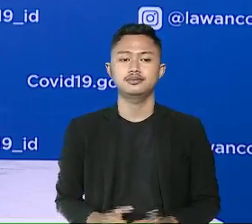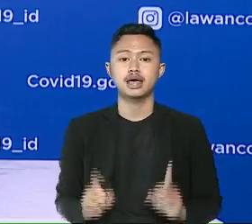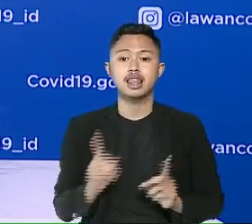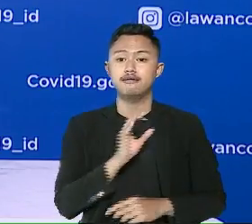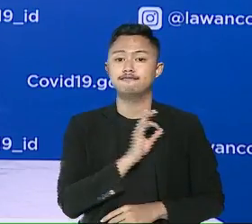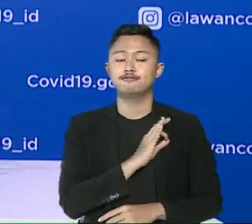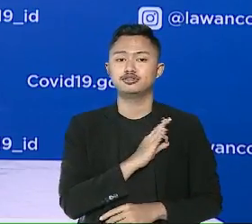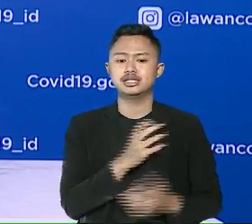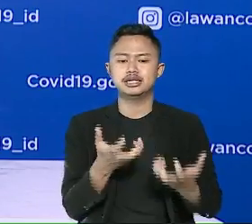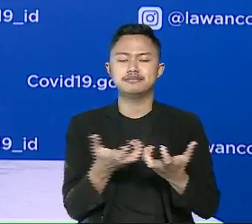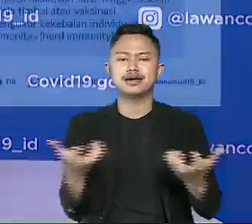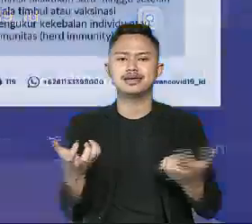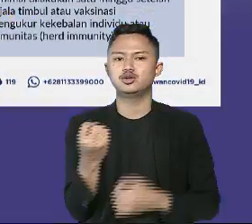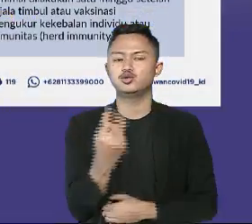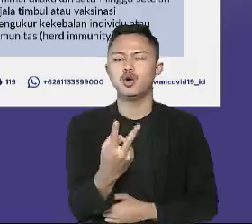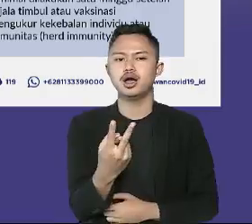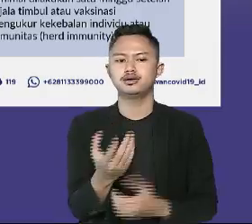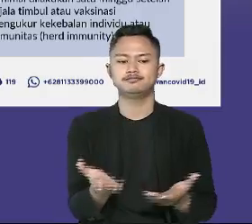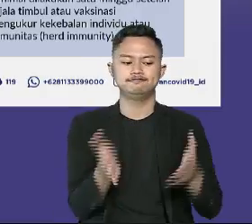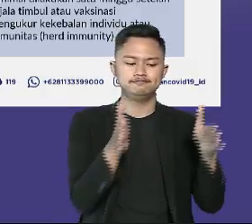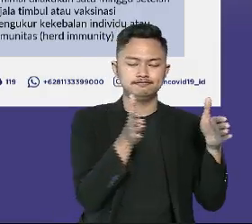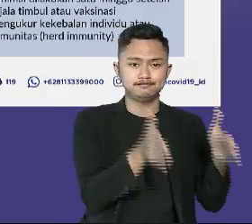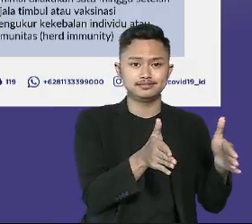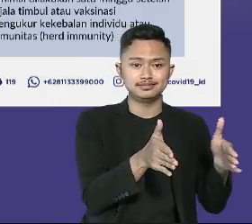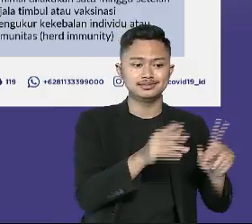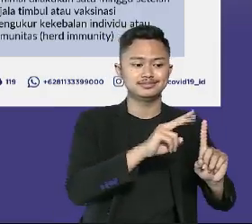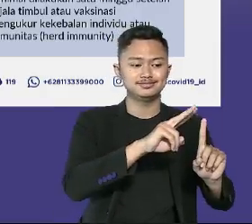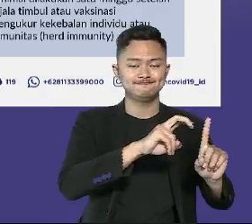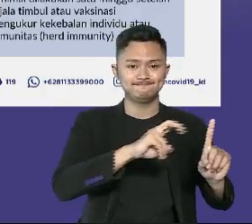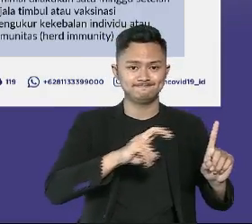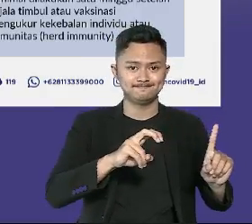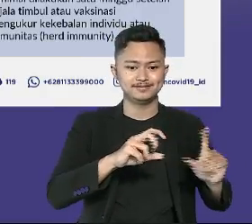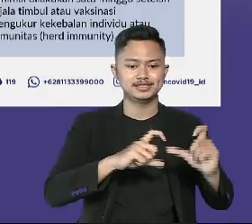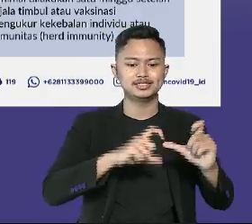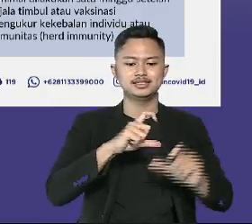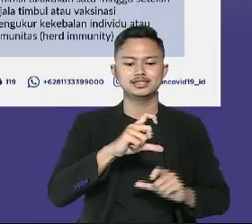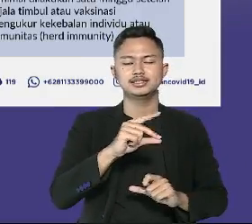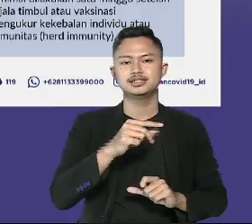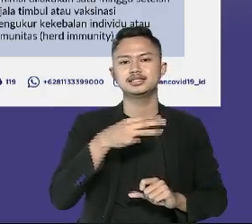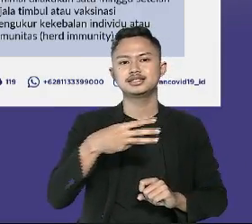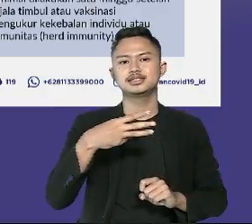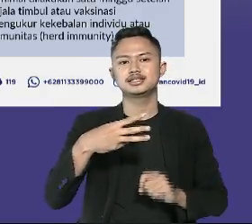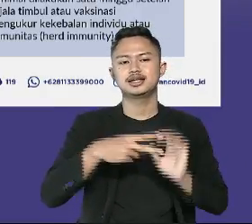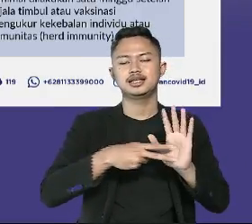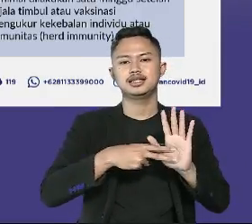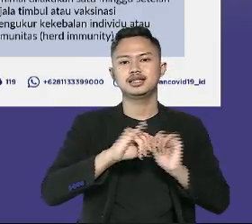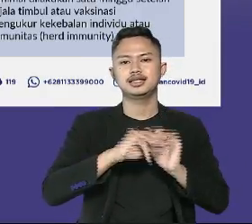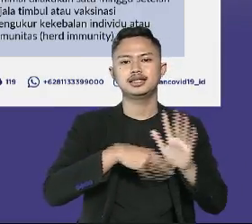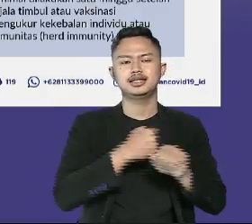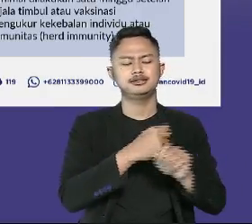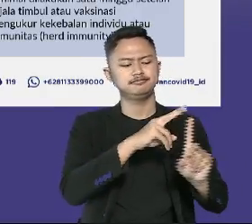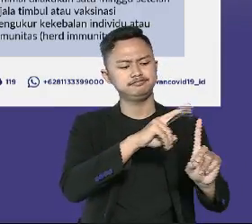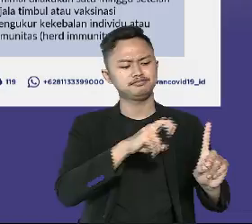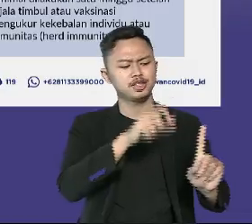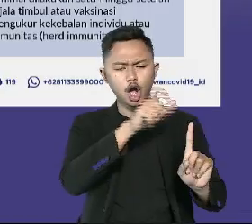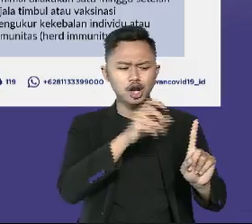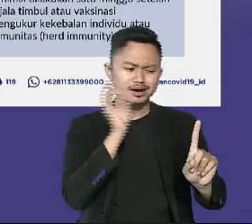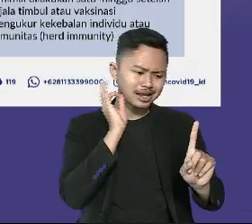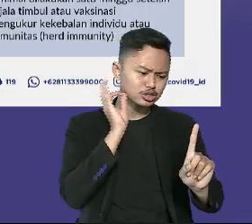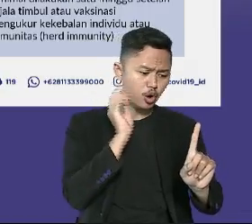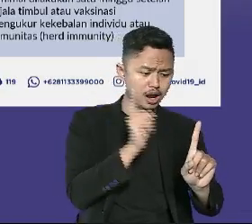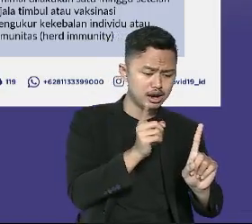fungsi dapat dibagi menjadi dua, yaitu untuk screening, dengan tujuan menyaring kasus positif pada orang tidak